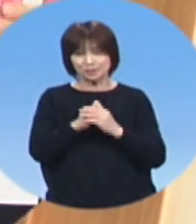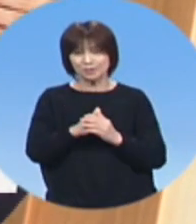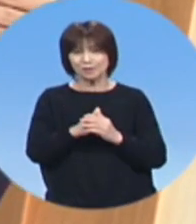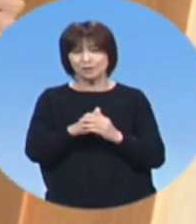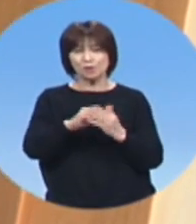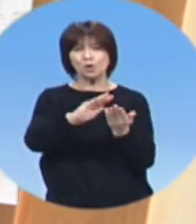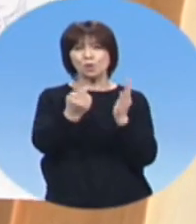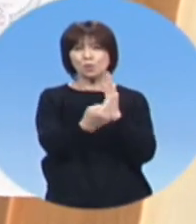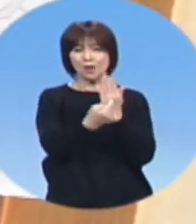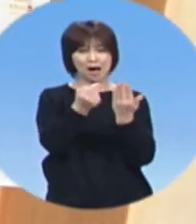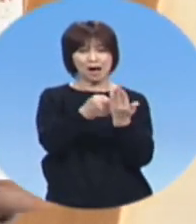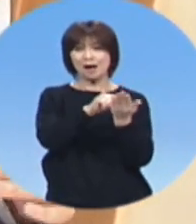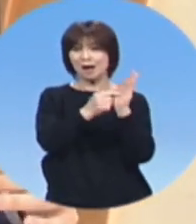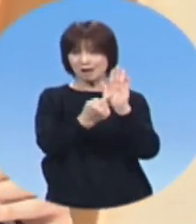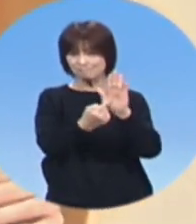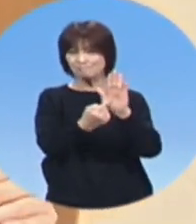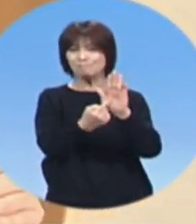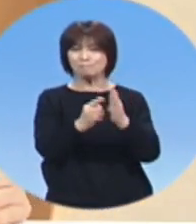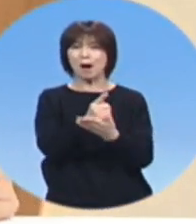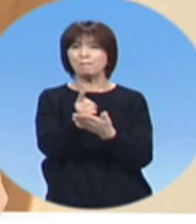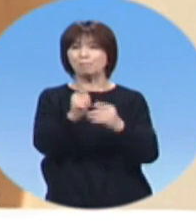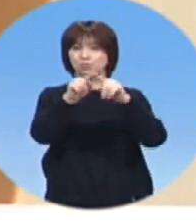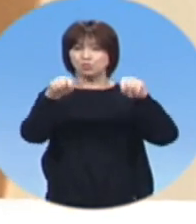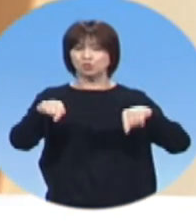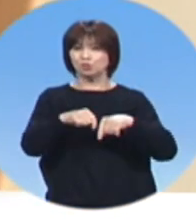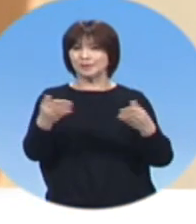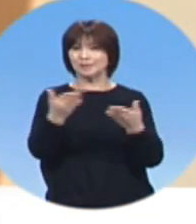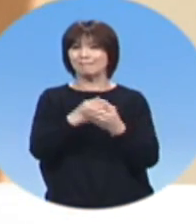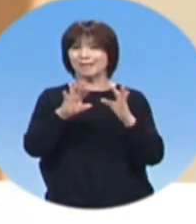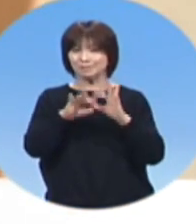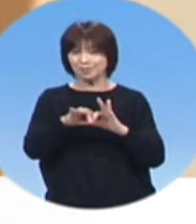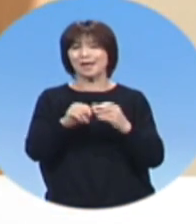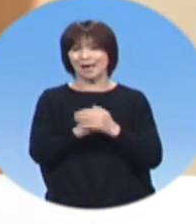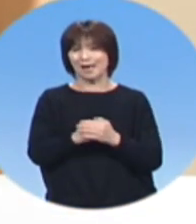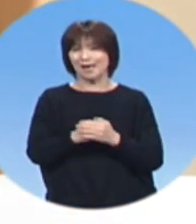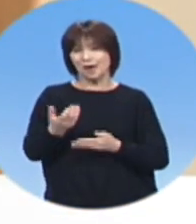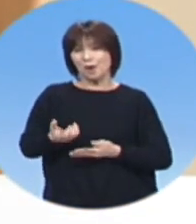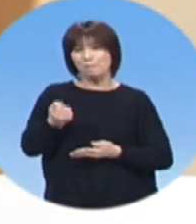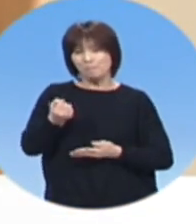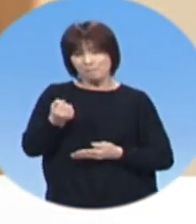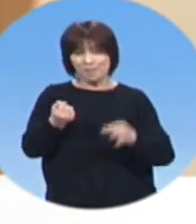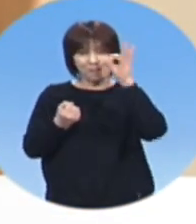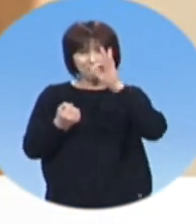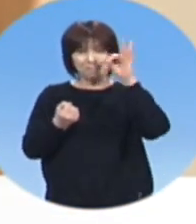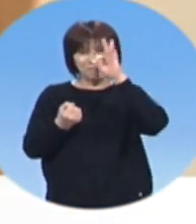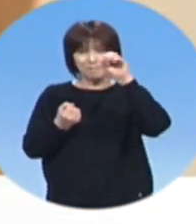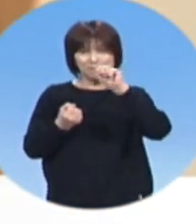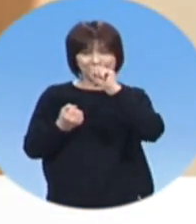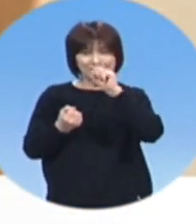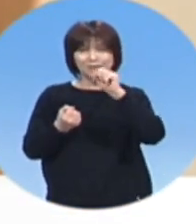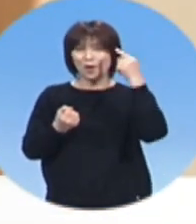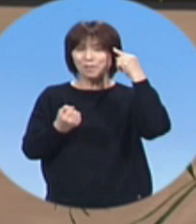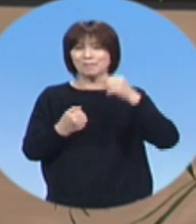裏面はこのようにイラストマップになっていますので、このチラシを片手にひなめぐりをするといいと思